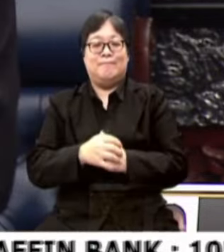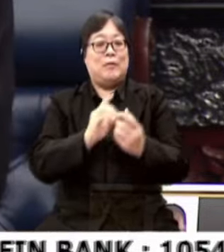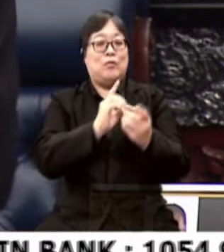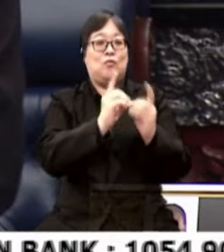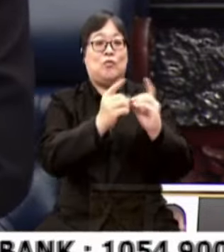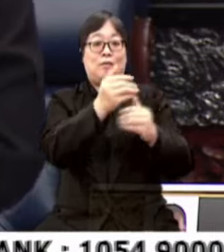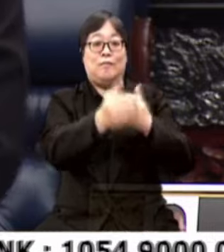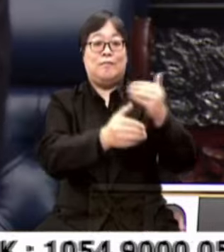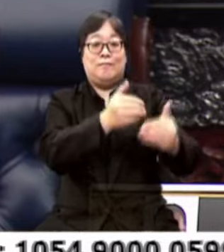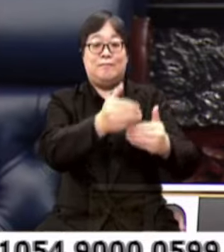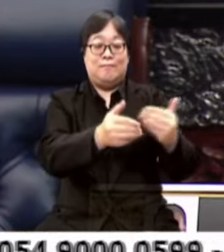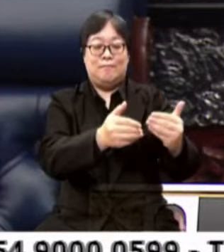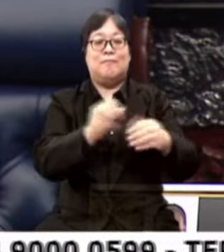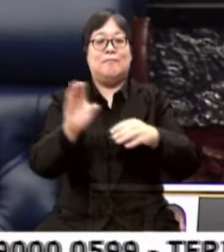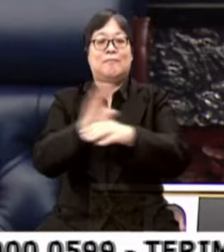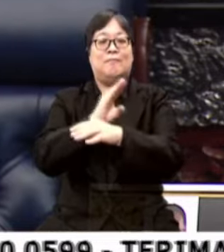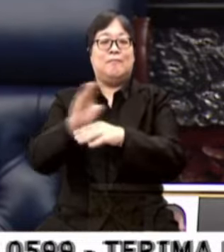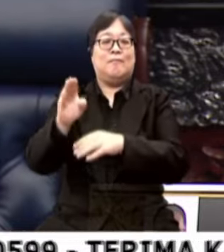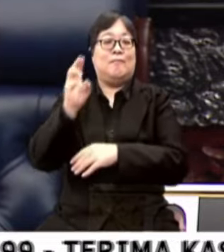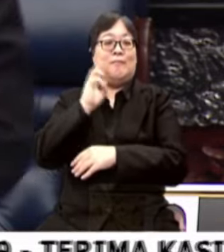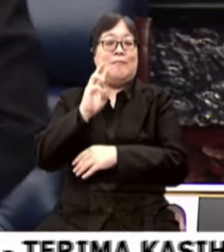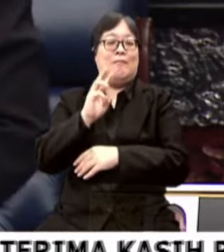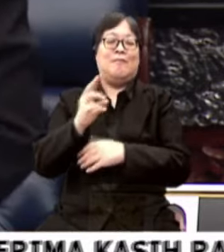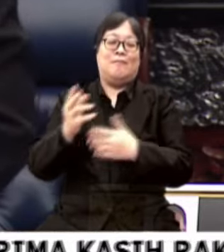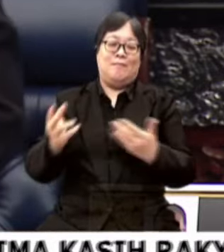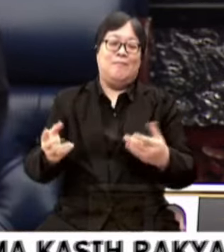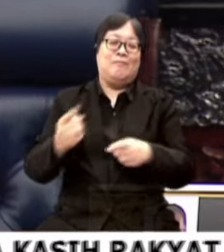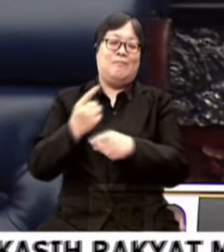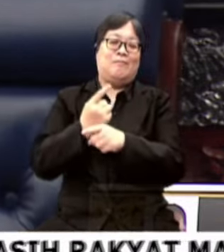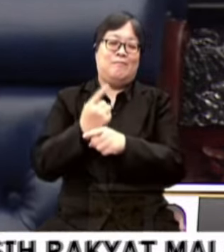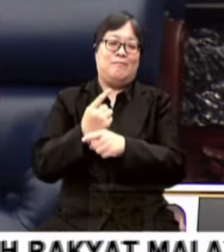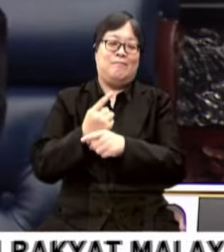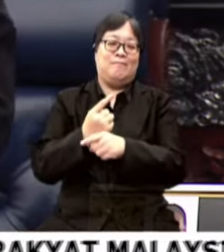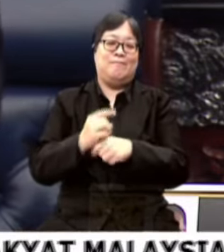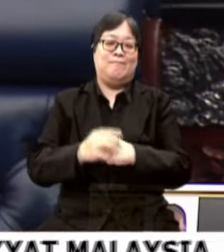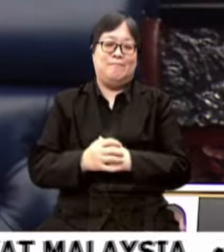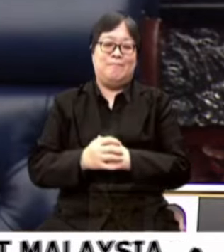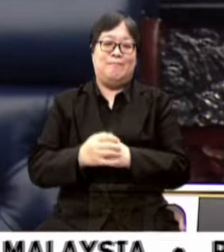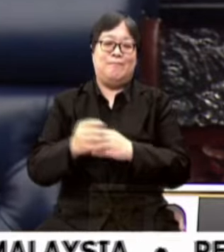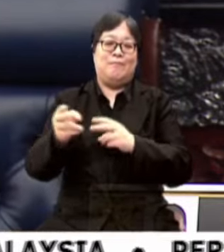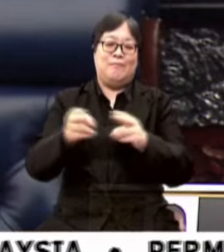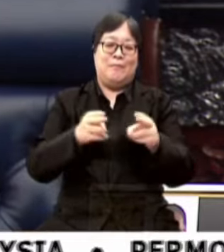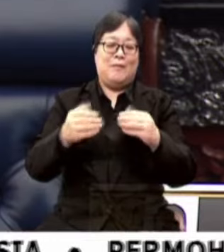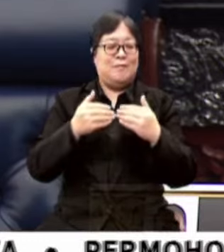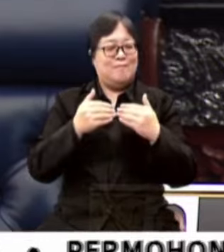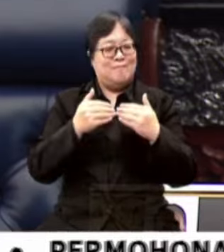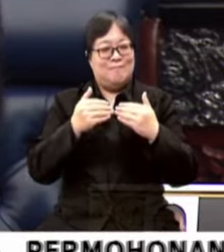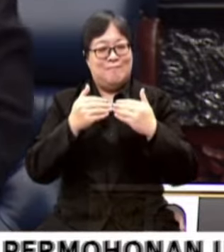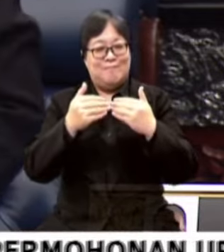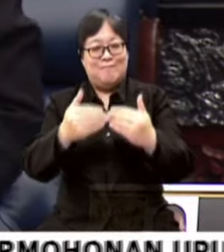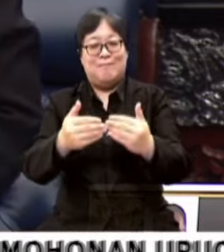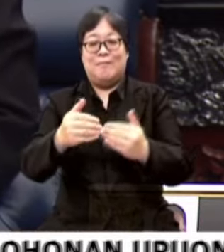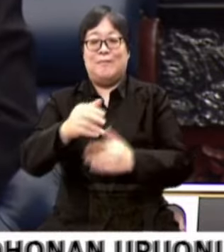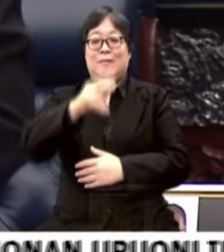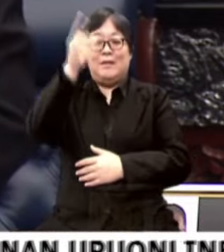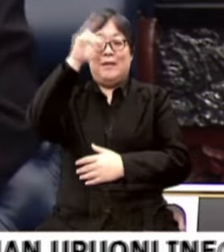di kalangan Usahawan wanita memang ini merupakan satu inisiatif berturusan Nah kerajaan